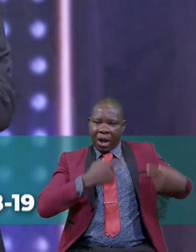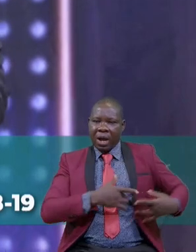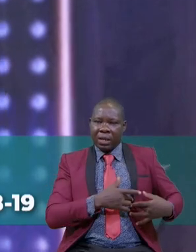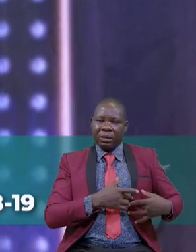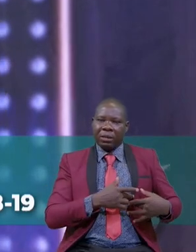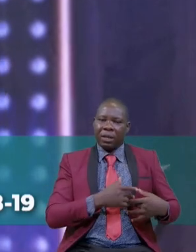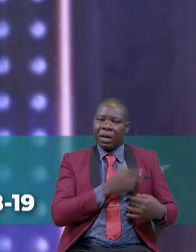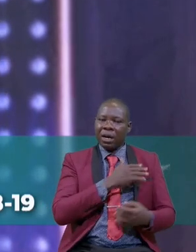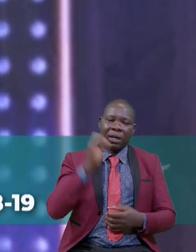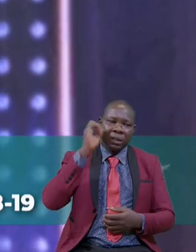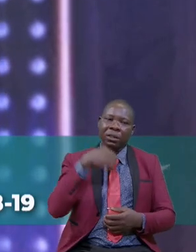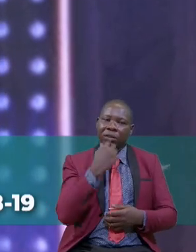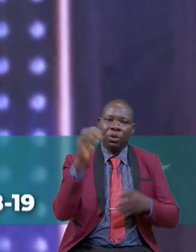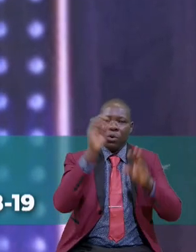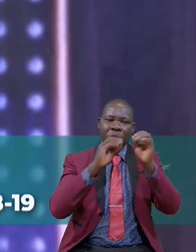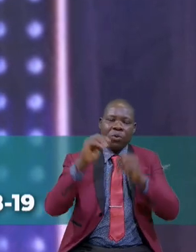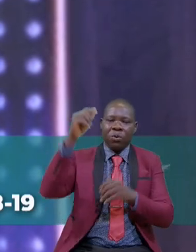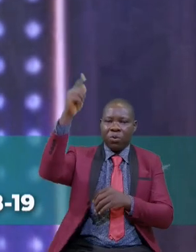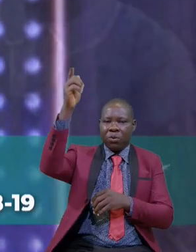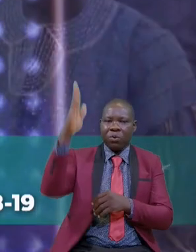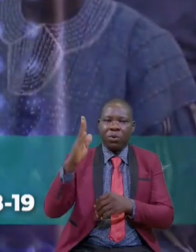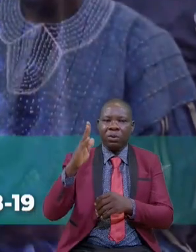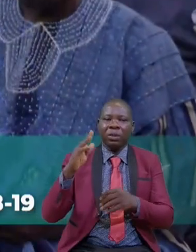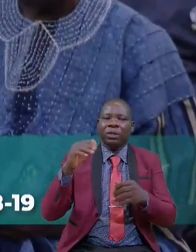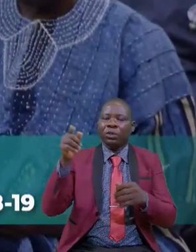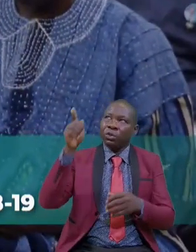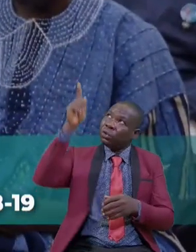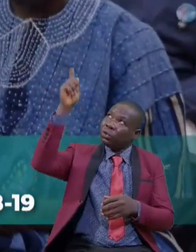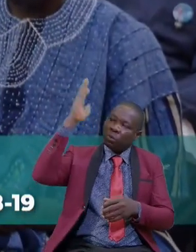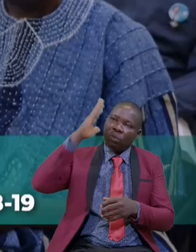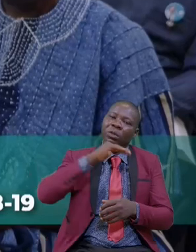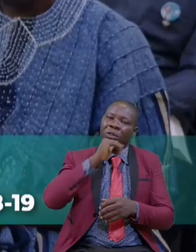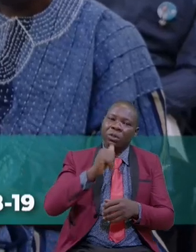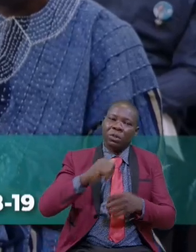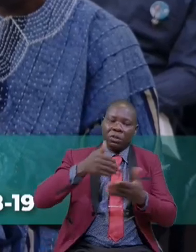Un cœur brisé, contrit. Répands pas ta grâce.